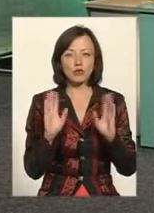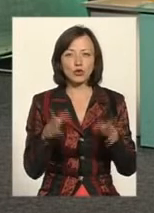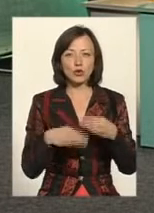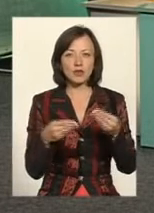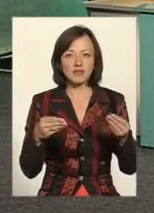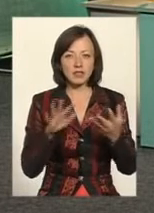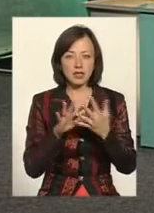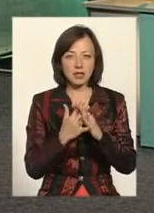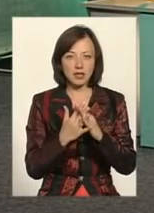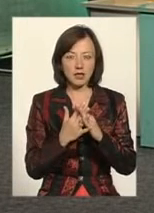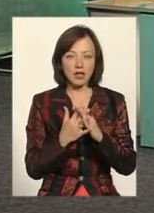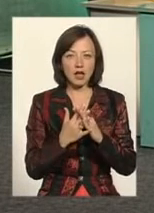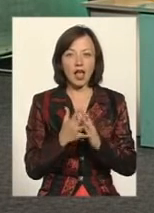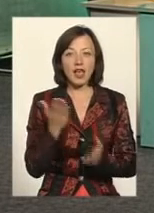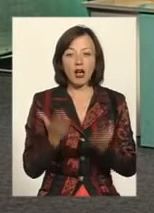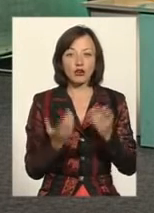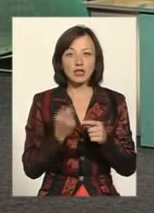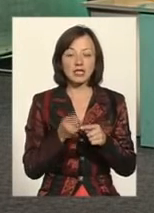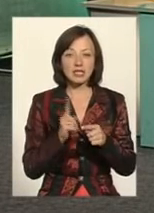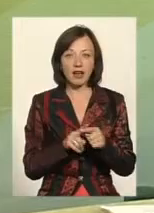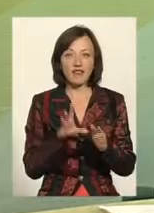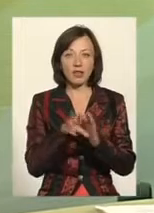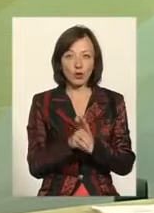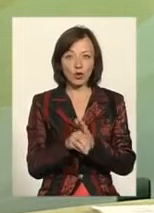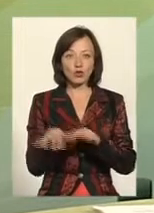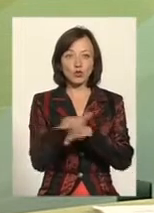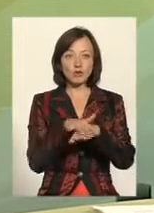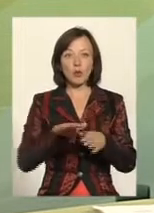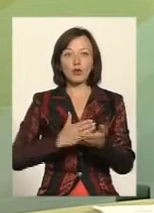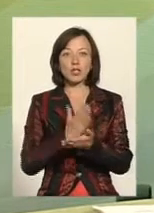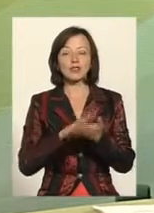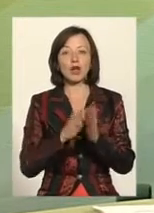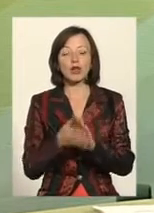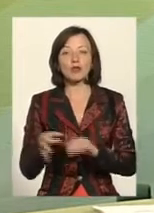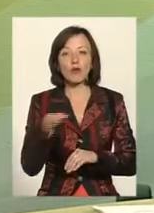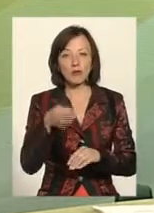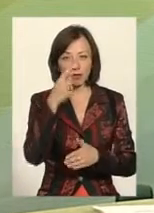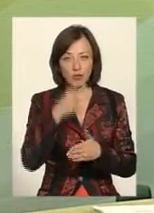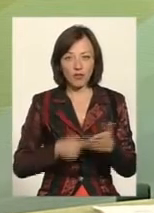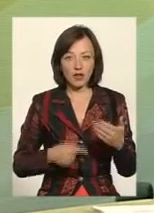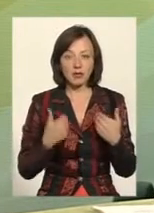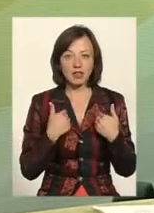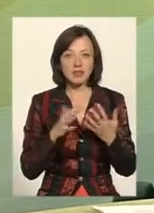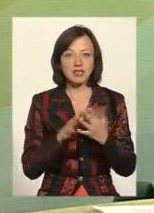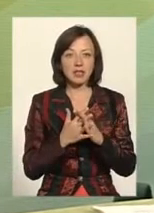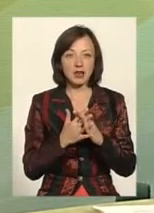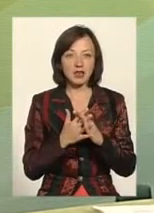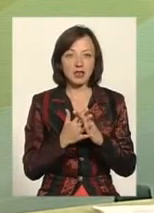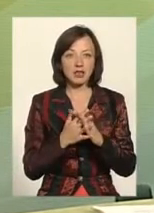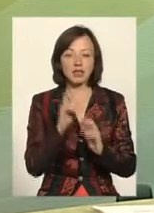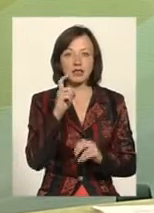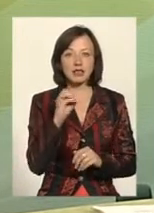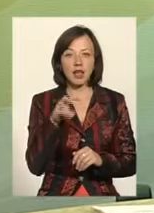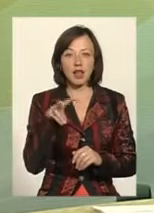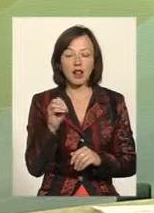Про паї будуть в селі роздавати? Ну, якщо це відноситься до суспільної політичної ситуації в області, то, повірте мені, в селі Зелена